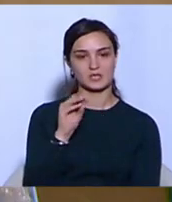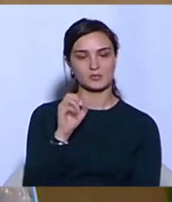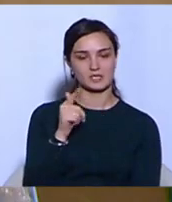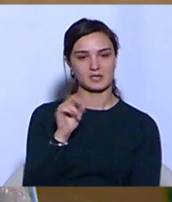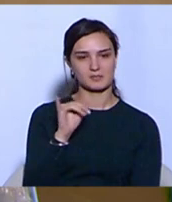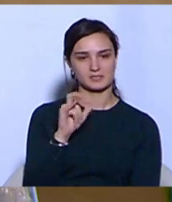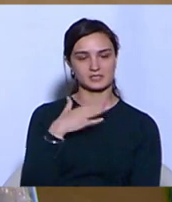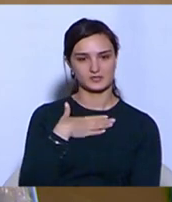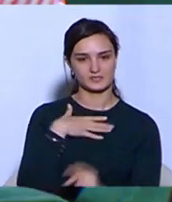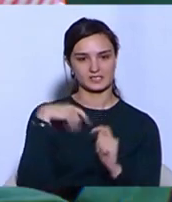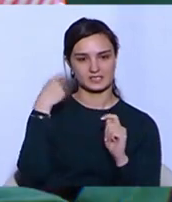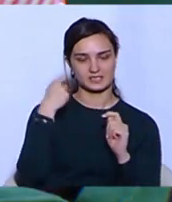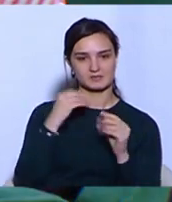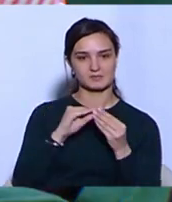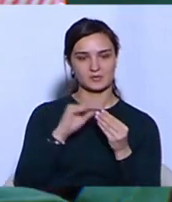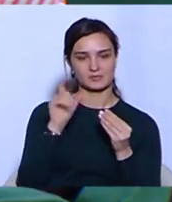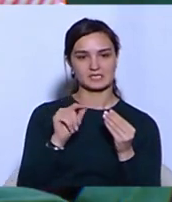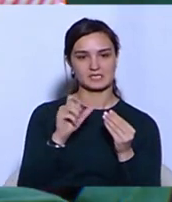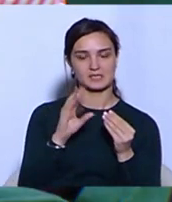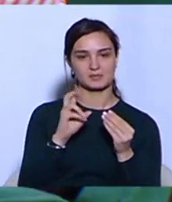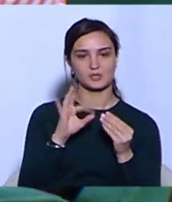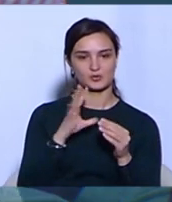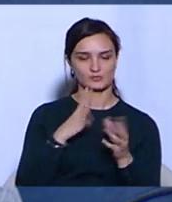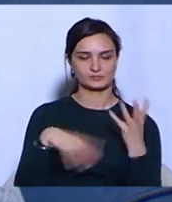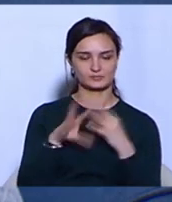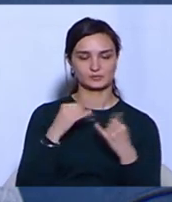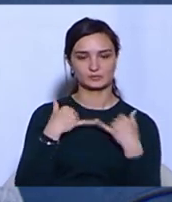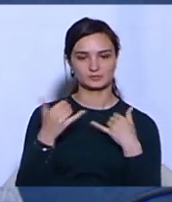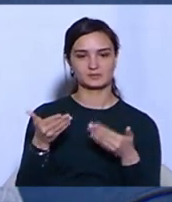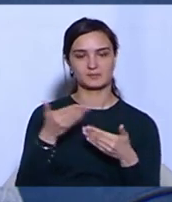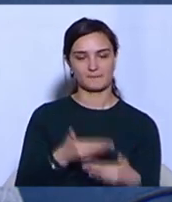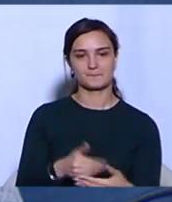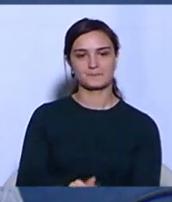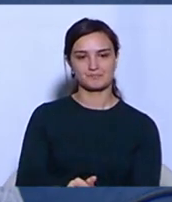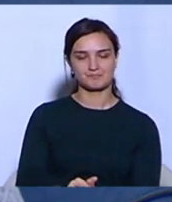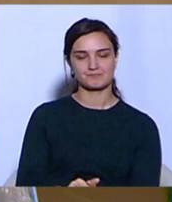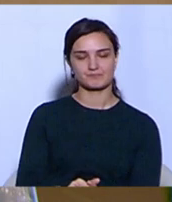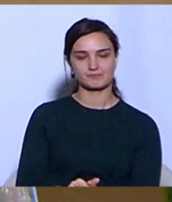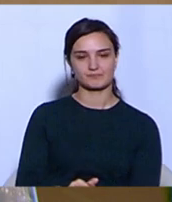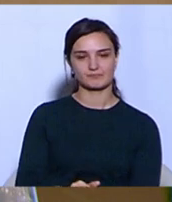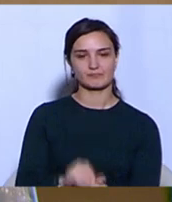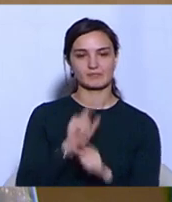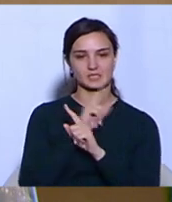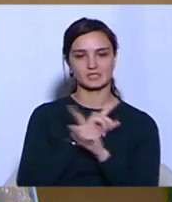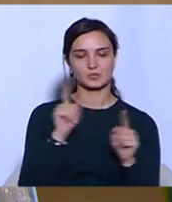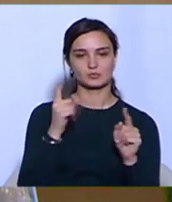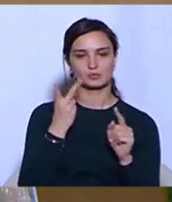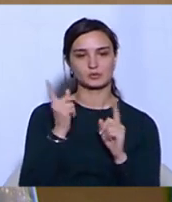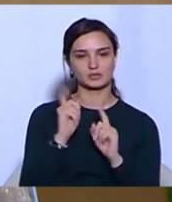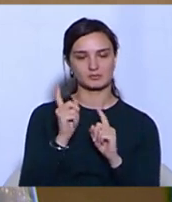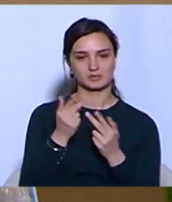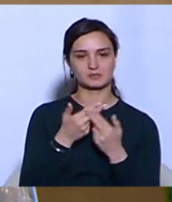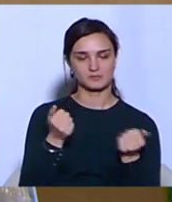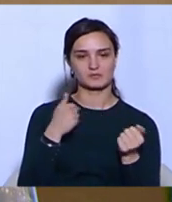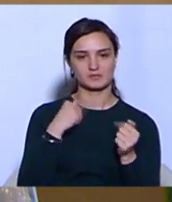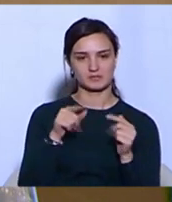გაბაძე და ჩვენი გადაცემის მეგობარი თემიკო ფილაური იყვნენ ჩვენი გადაცემის დღევანდელი გადაცემის სტუმრები. განსაკუთრებული 2 აპრილი, რა თქმა